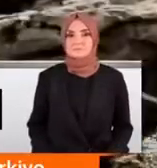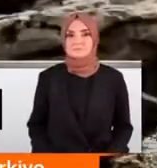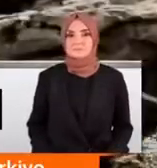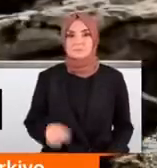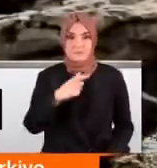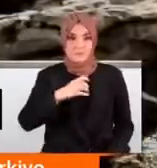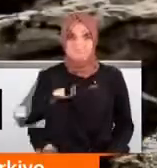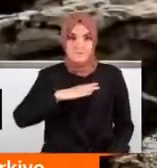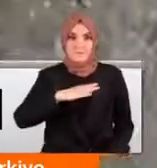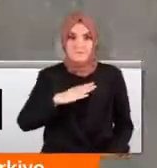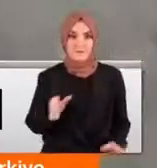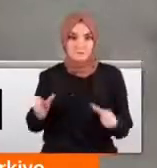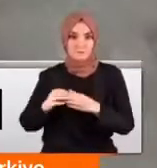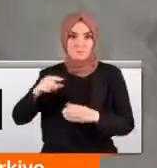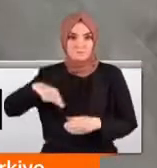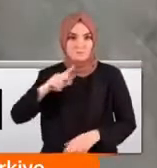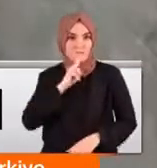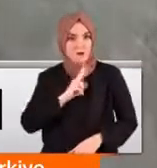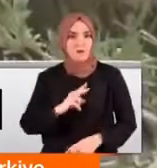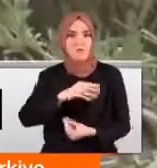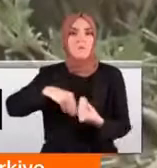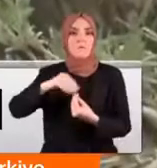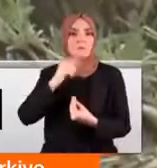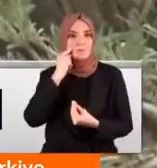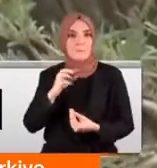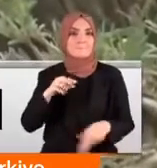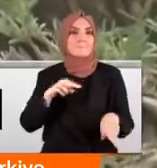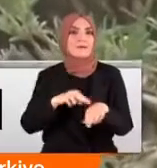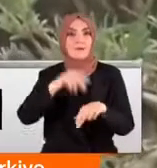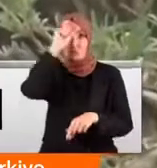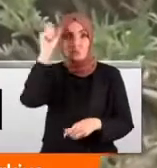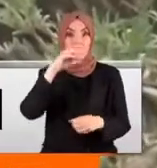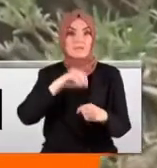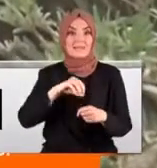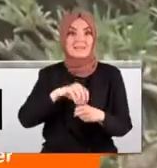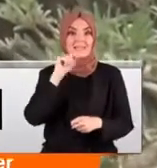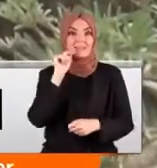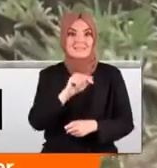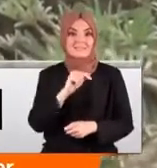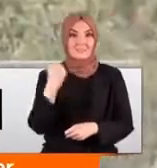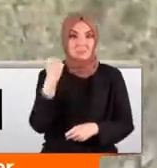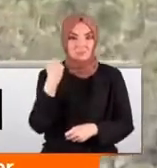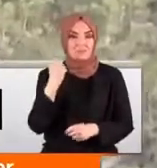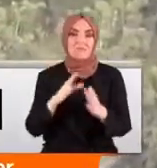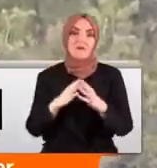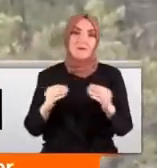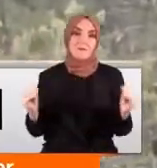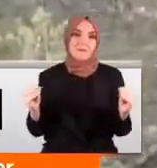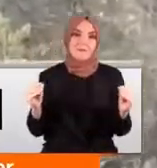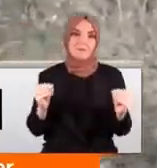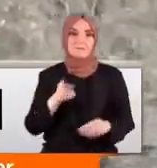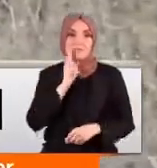Silahlı kuvvetlerin kararlı operasyonlarıyla PKK yurt içindeki etkinliğini kaybetti. Son kalan teröristlerin de kışın